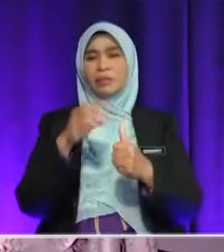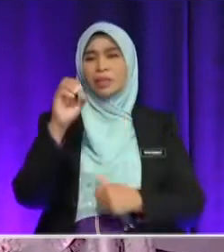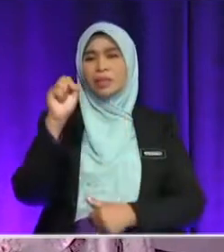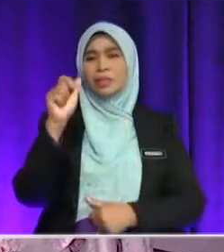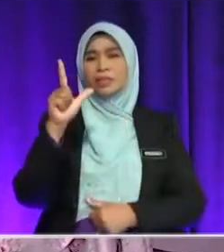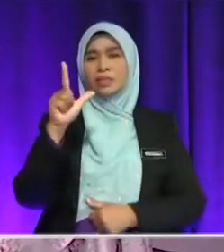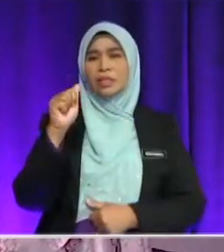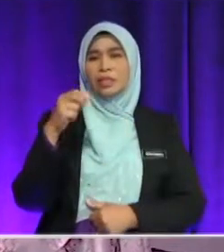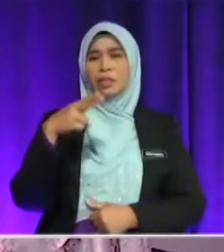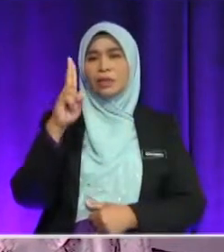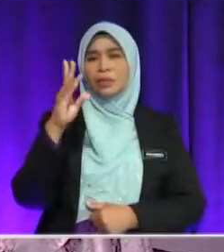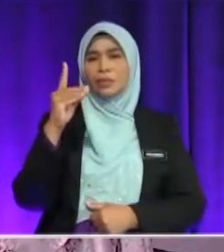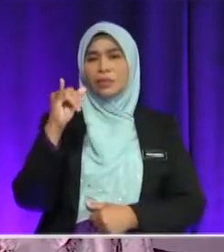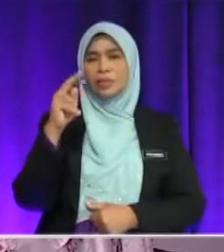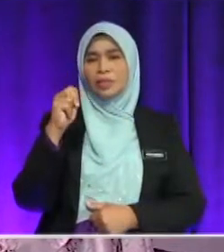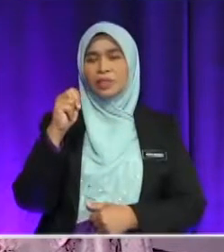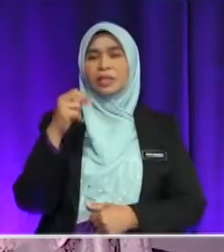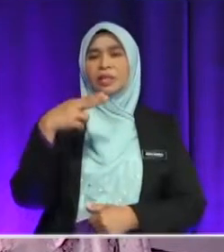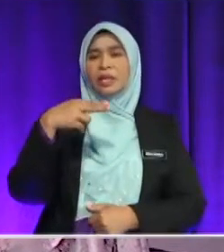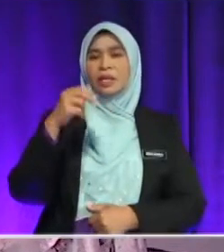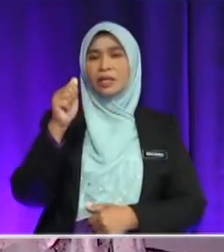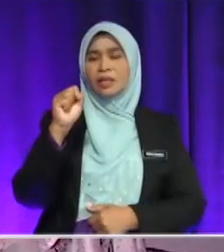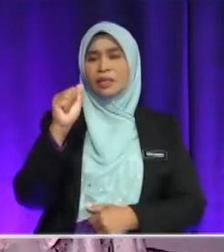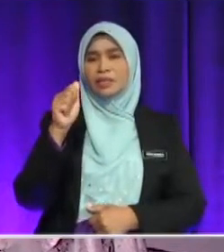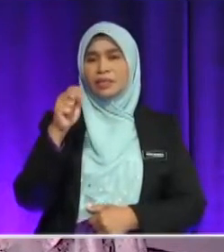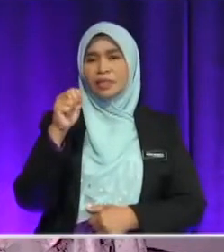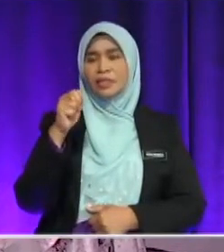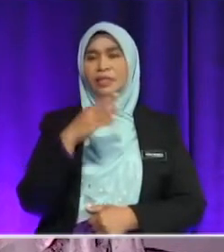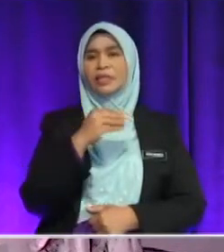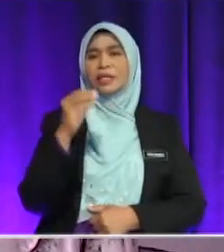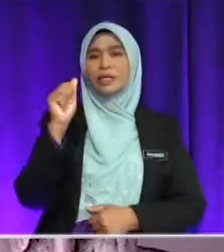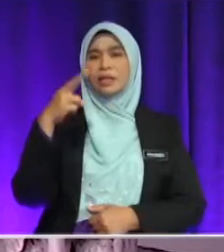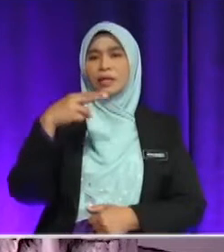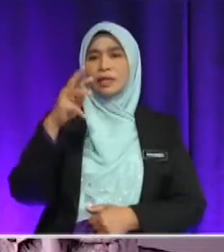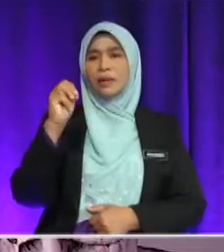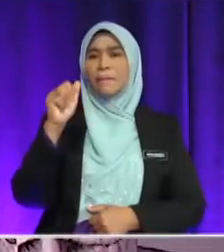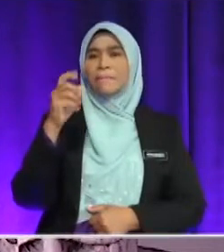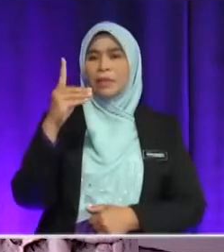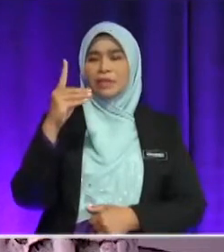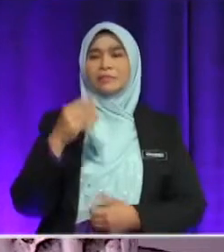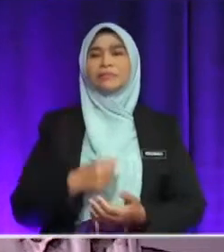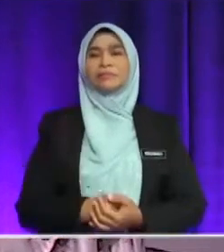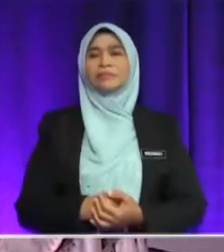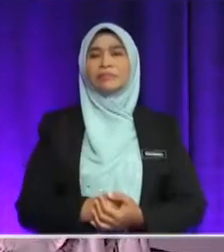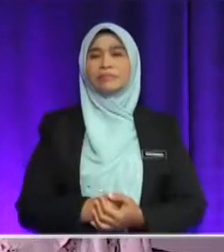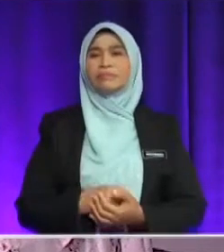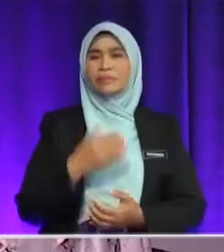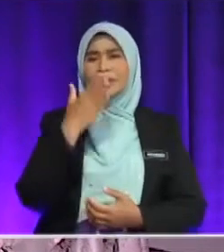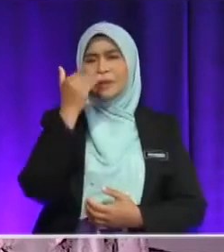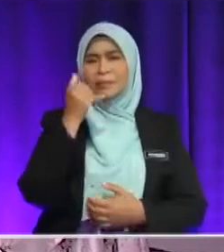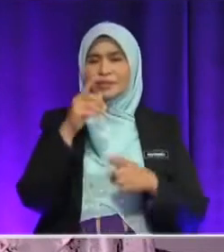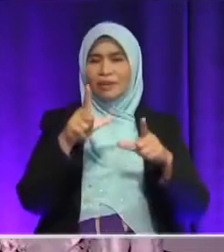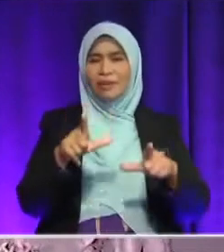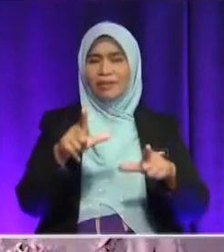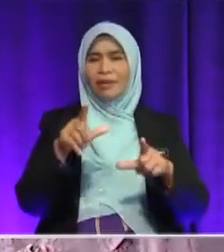Hasan al-banna dan juga Ahmad bin Ibrahim A tapi kenapa terletak dalam peta dunia karena uji